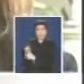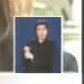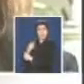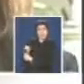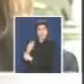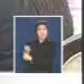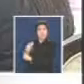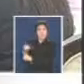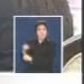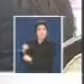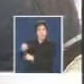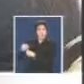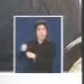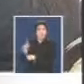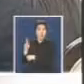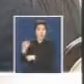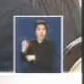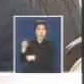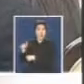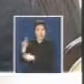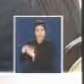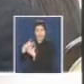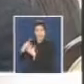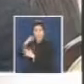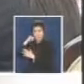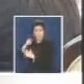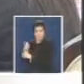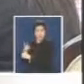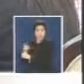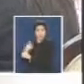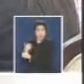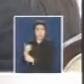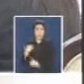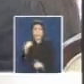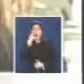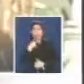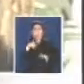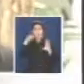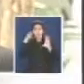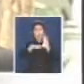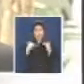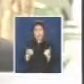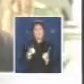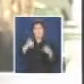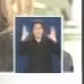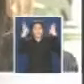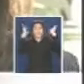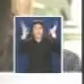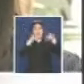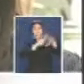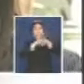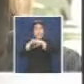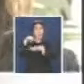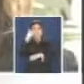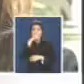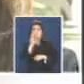ด้วย กยน.ก็ยังอยู ่ก็ยังอยู่ แนะนำอยู ่ค่ะ มีใครมาสมัครงานบ้างยังครับ เนี่ยค่ะวันนี้ก็ถือโอกาสประชาสัมพันธ์ด้วยนะคะเพราะว่าเราต้องการห